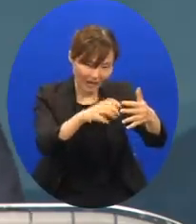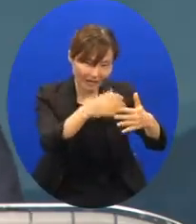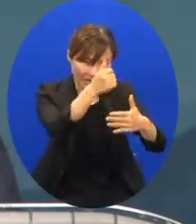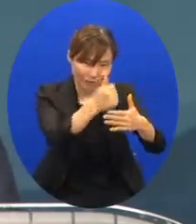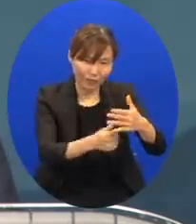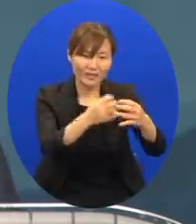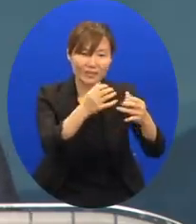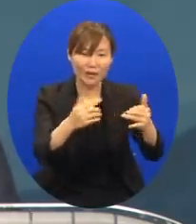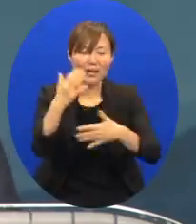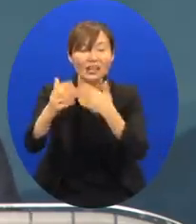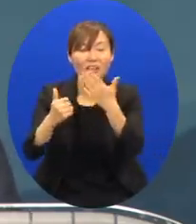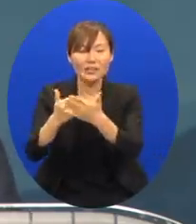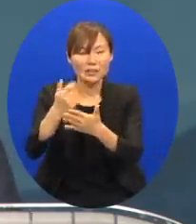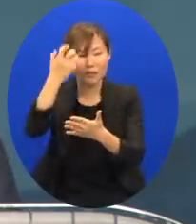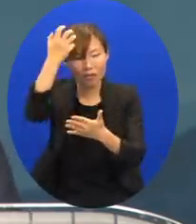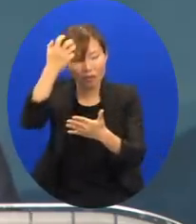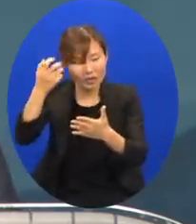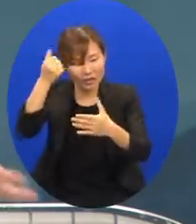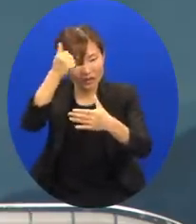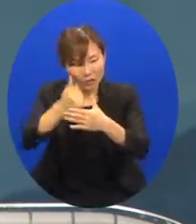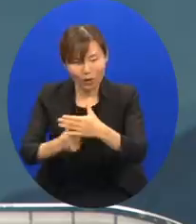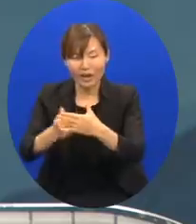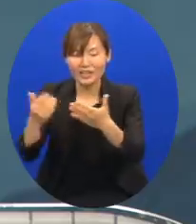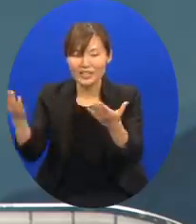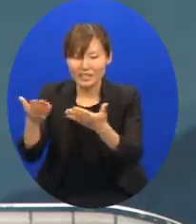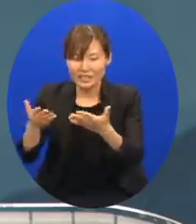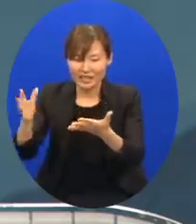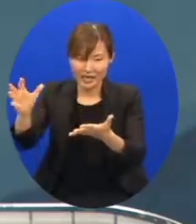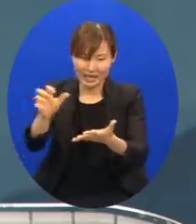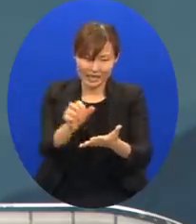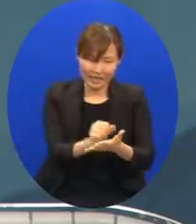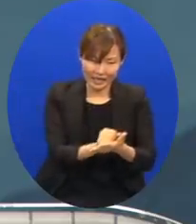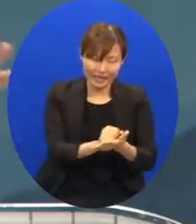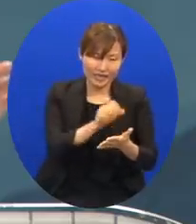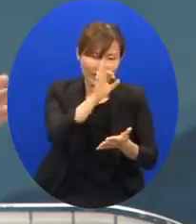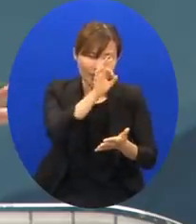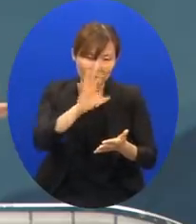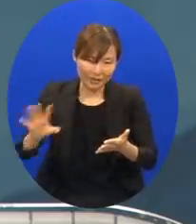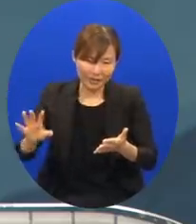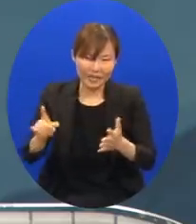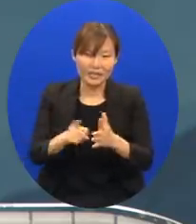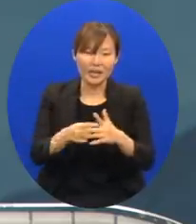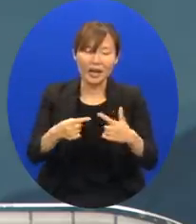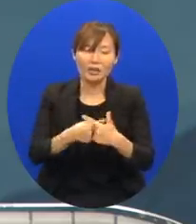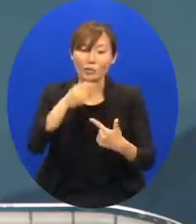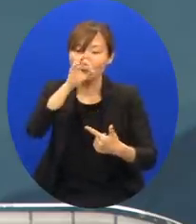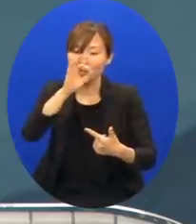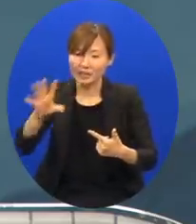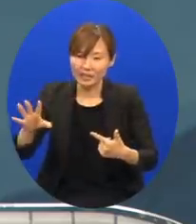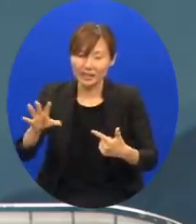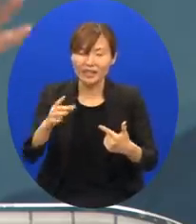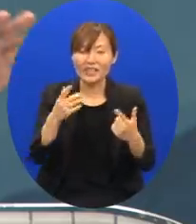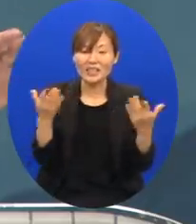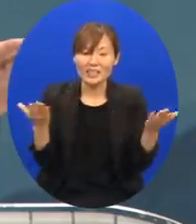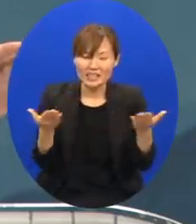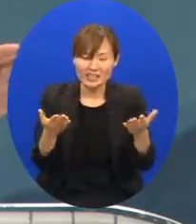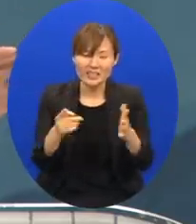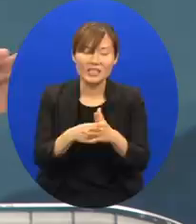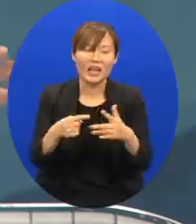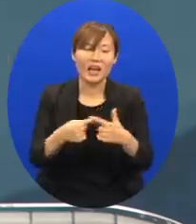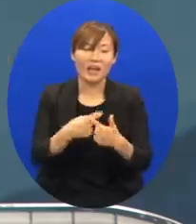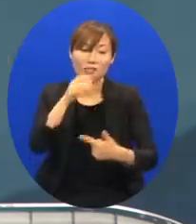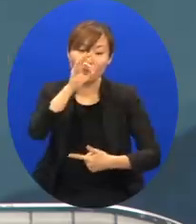일들을 받아 드리지 아니합니다 그런 사람에게는 이런 일들이 어리석은 일이며 그는 이런 일들을 이해할 수